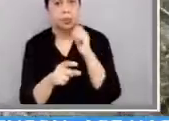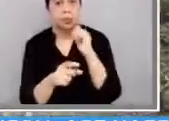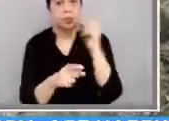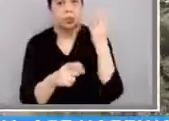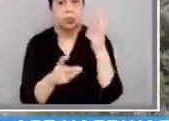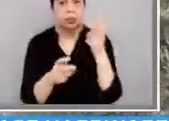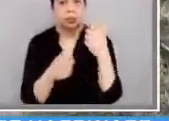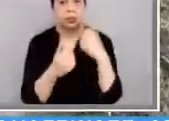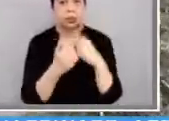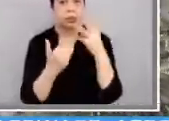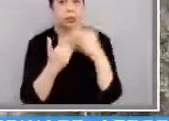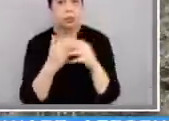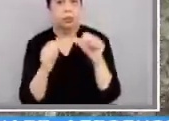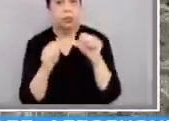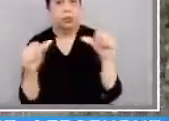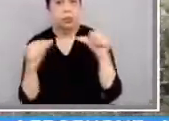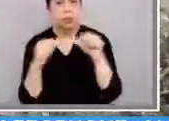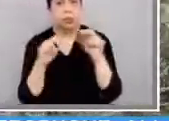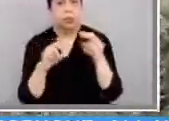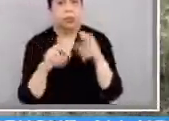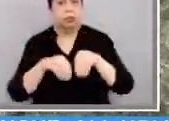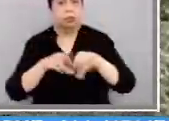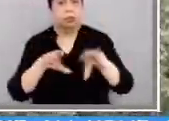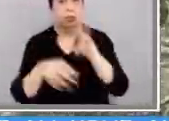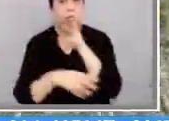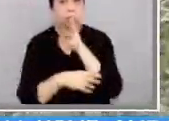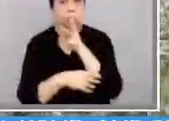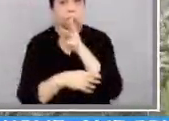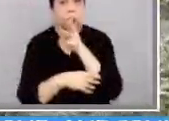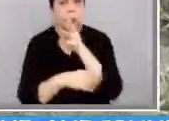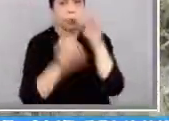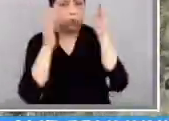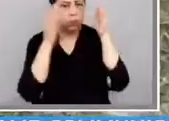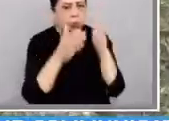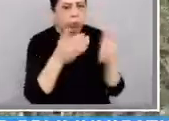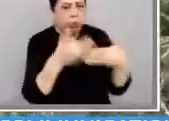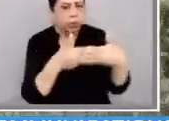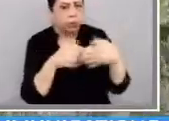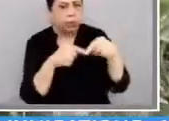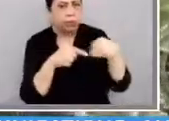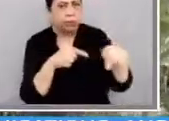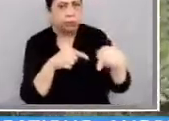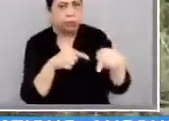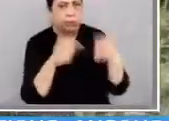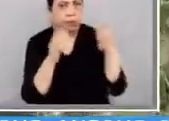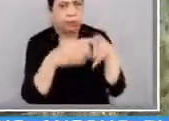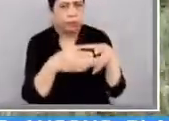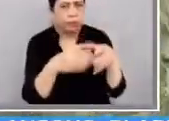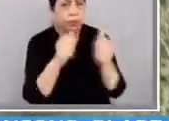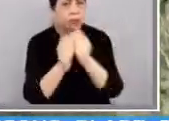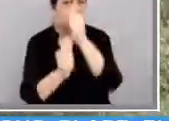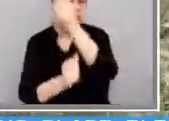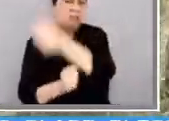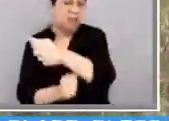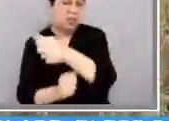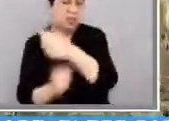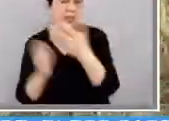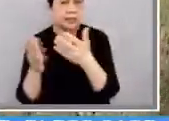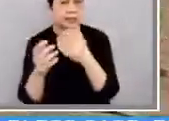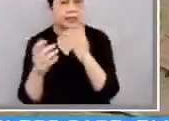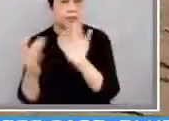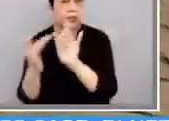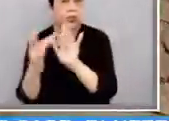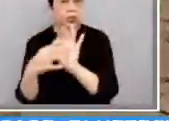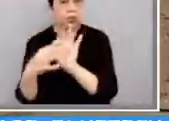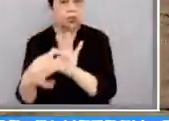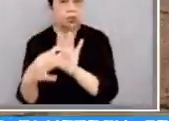program area, yung pampapatubigan. So, concentrate po kami doon sa malapit sa source. Ano po? And then, yung malayo, nakikipag-coordinate po kami